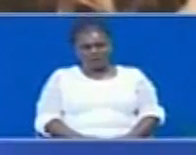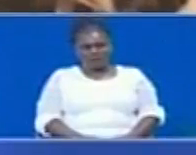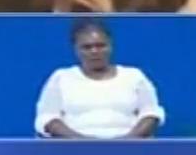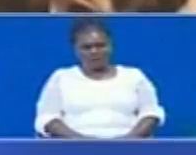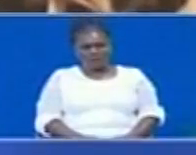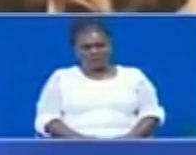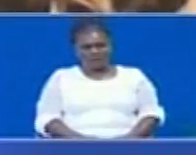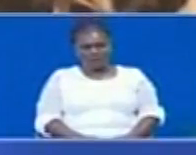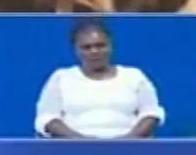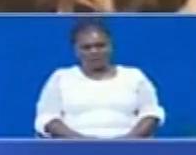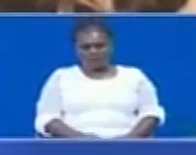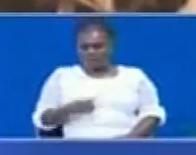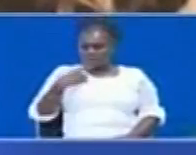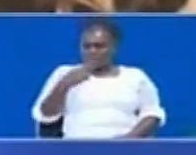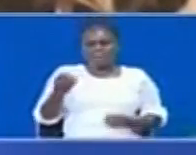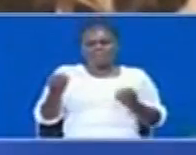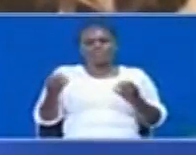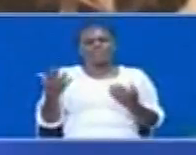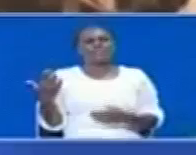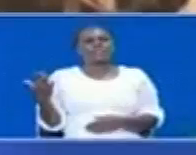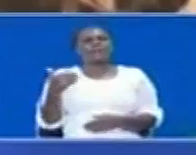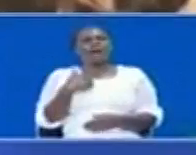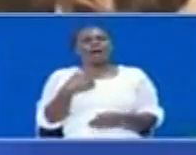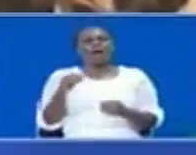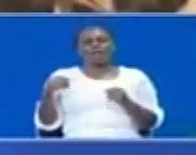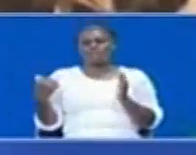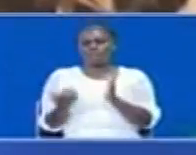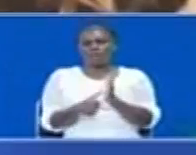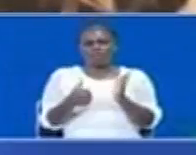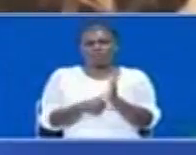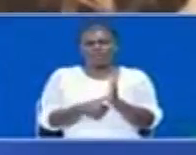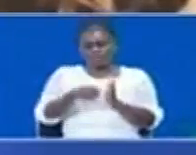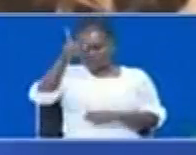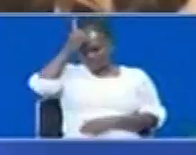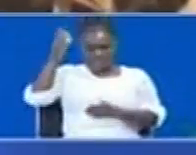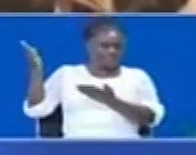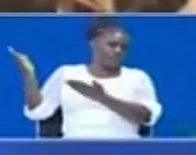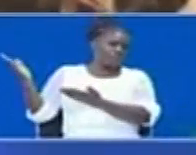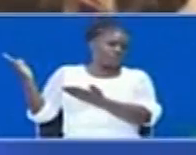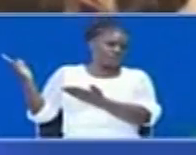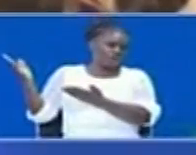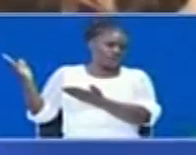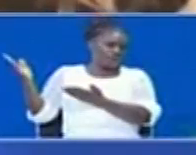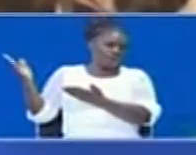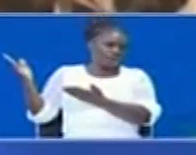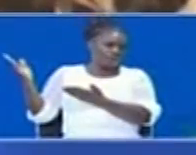Wetuman. Anasema vitu mingi ndio tuko na taabu kwa hii manyata. Sana sana.